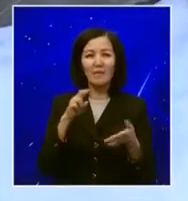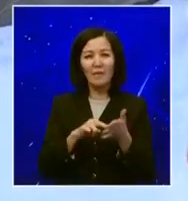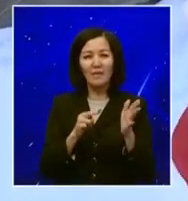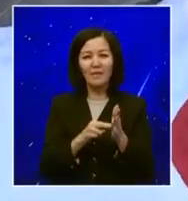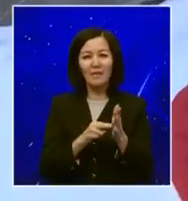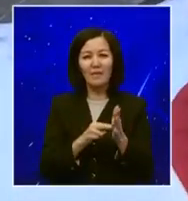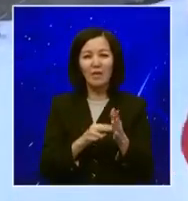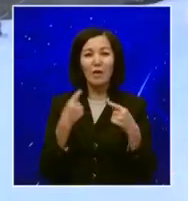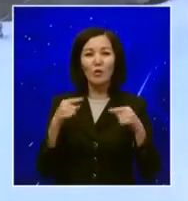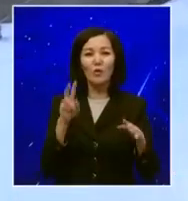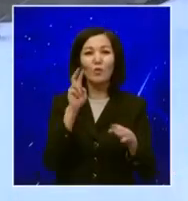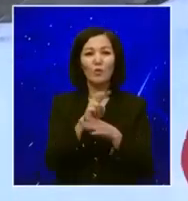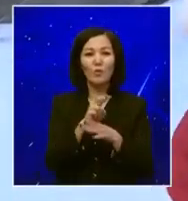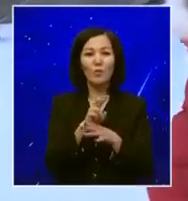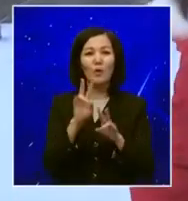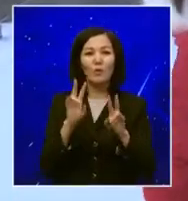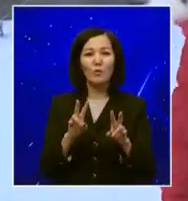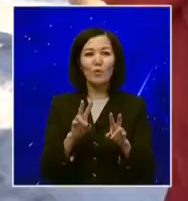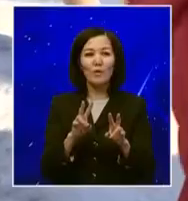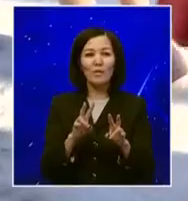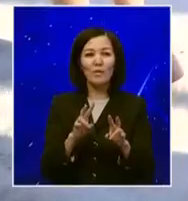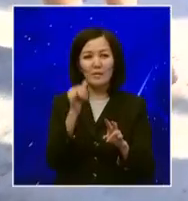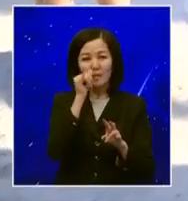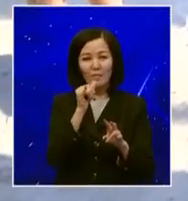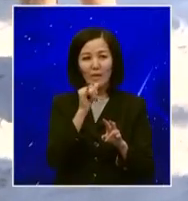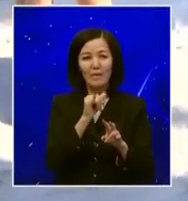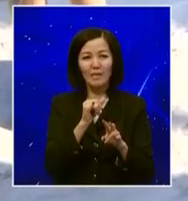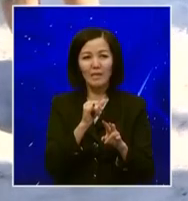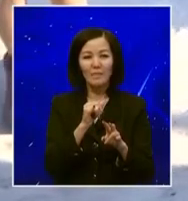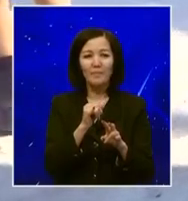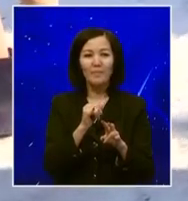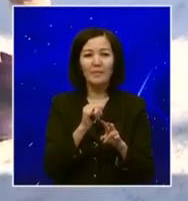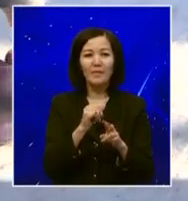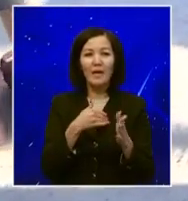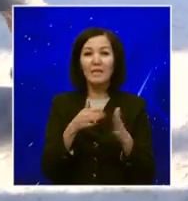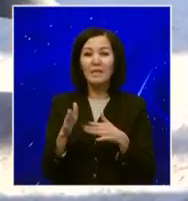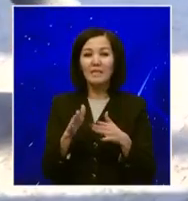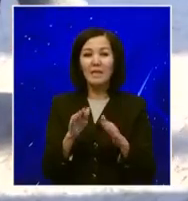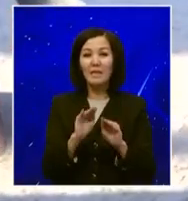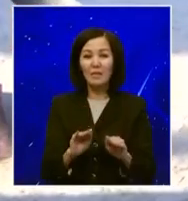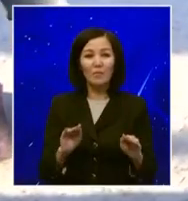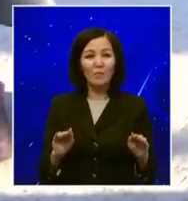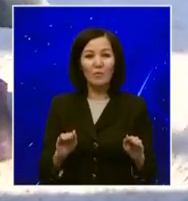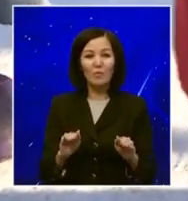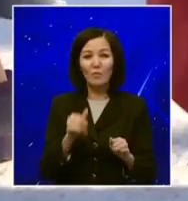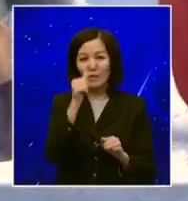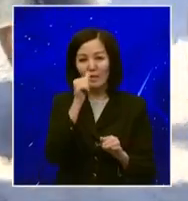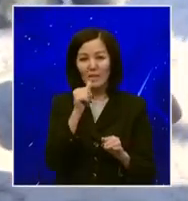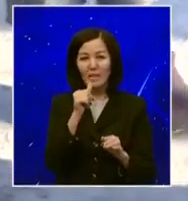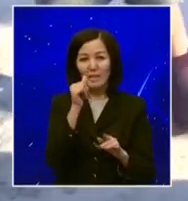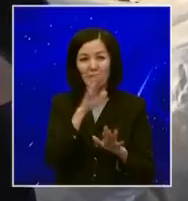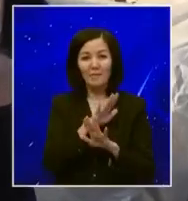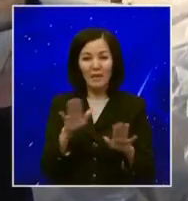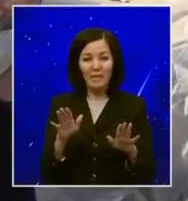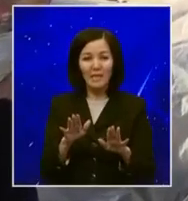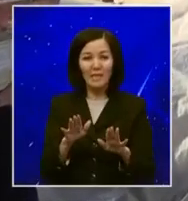зайти в другой дом. Но объятия маленькой девочки не смогли оставить их равнодушными. Отказать милому ребенку в подарке спасатели просто не